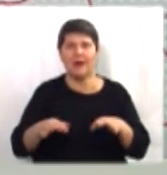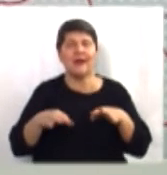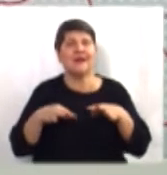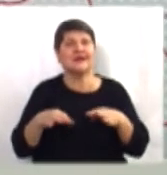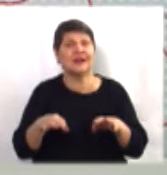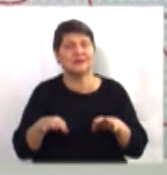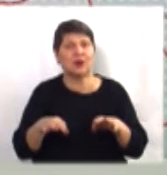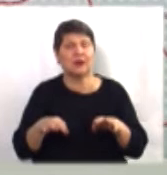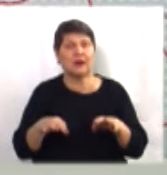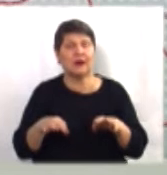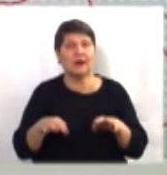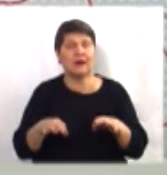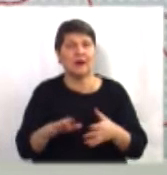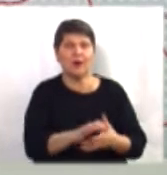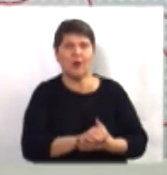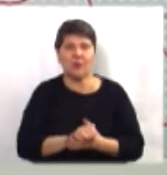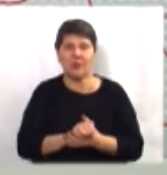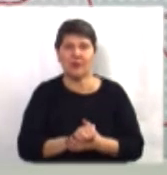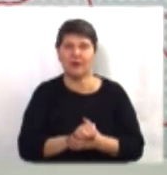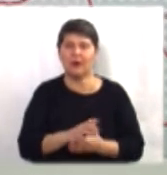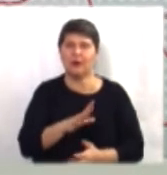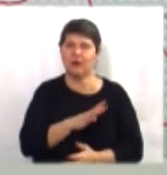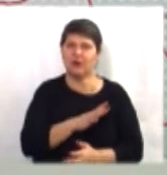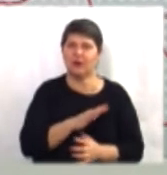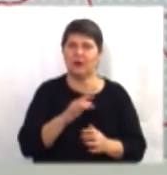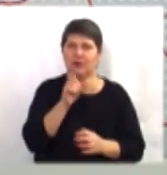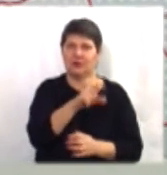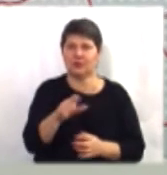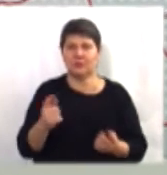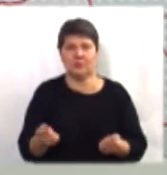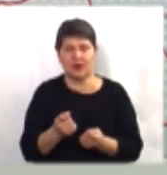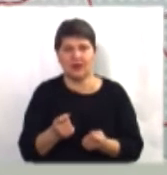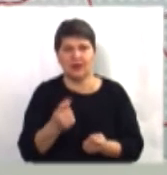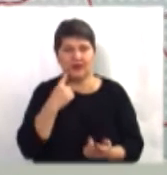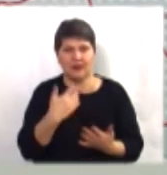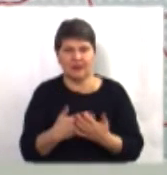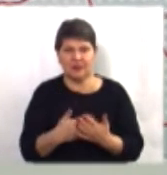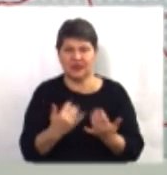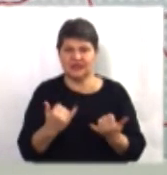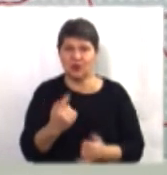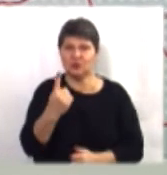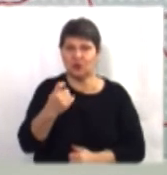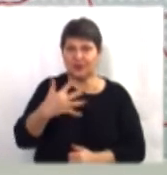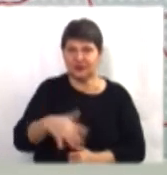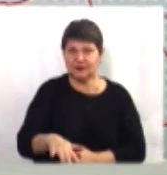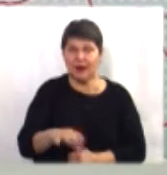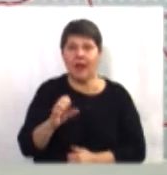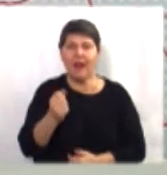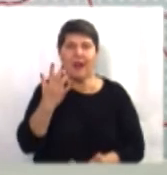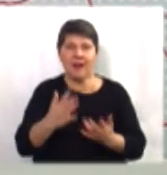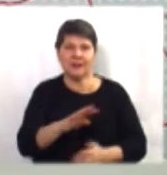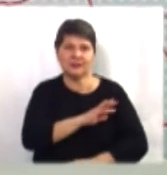взагалі пасажиропотоки були значні. Ну, до прикладу, якщо на сьогоднішній день десь приблизно 150, а якщо